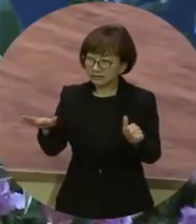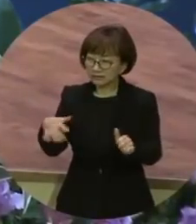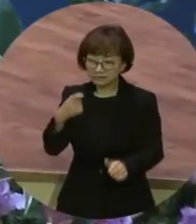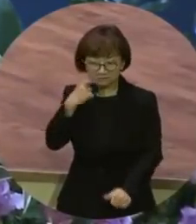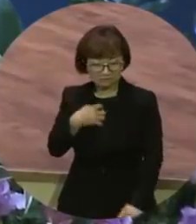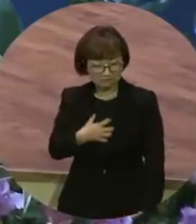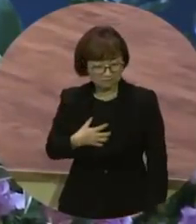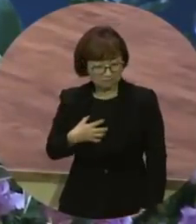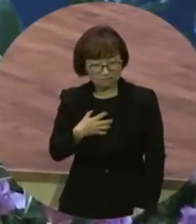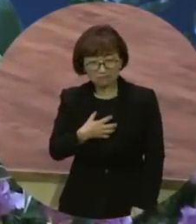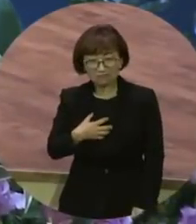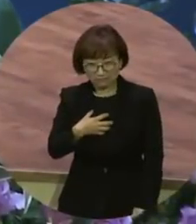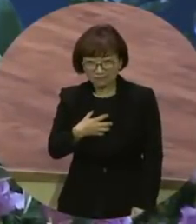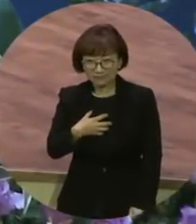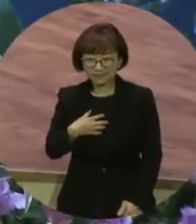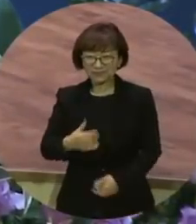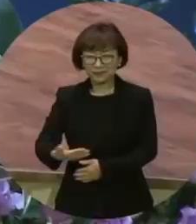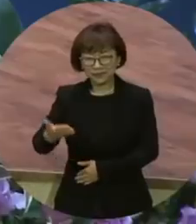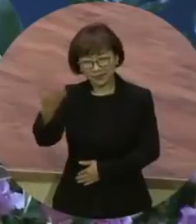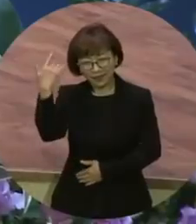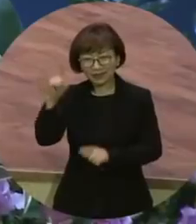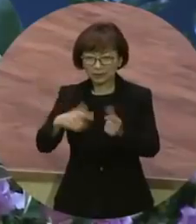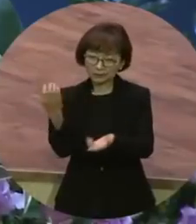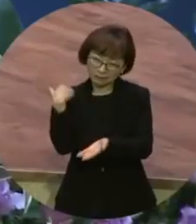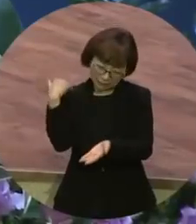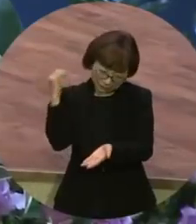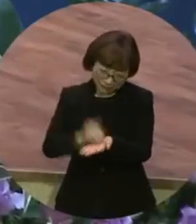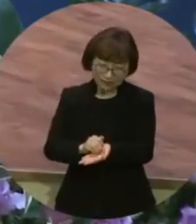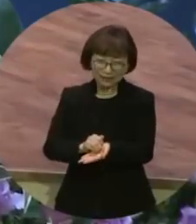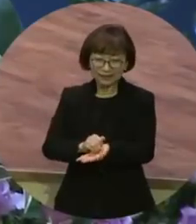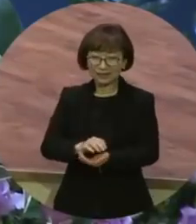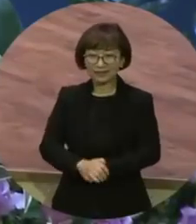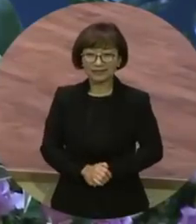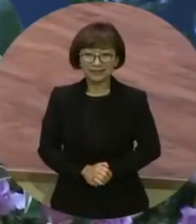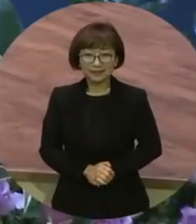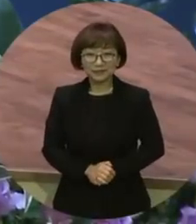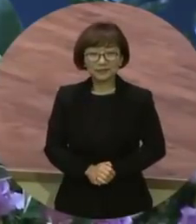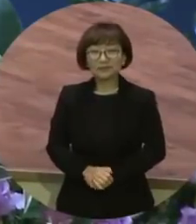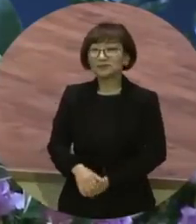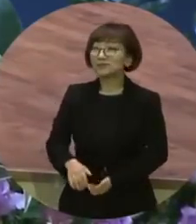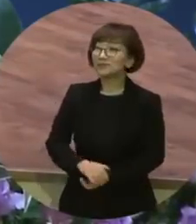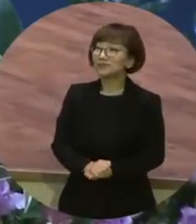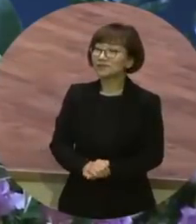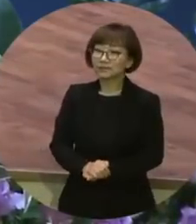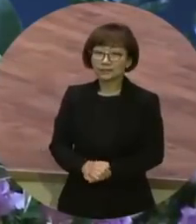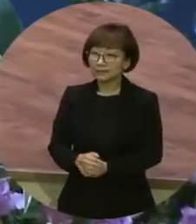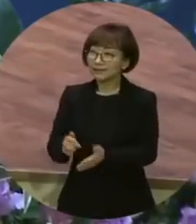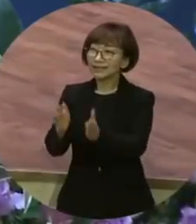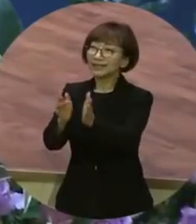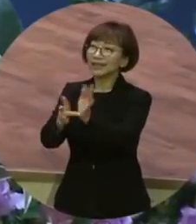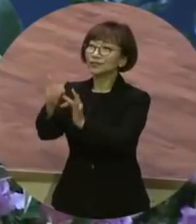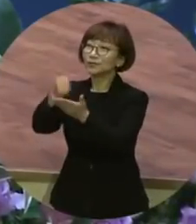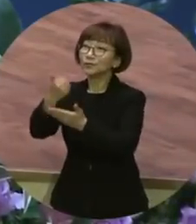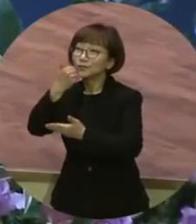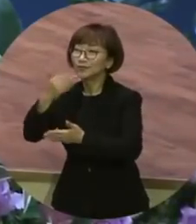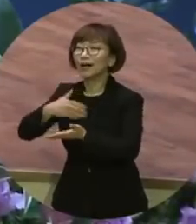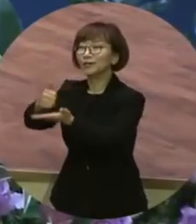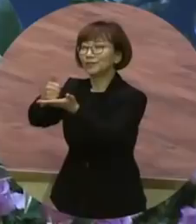또 예전의 그 상태 그러는 중에 나의 주인이라고 고백했던 예수님은 저기 구석에 그냥 계시고